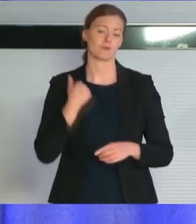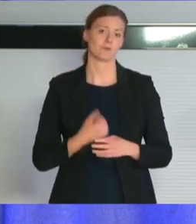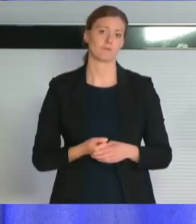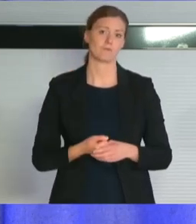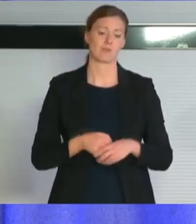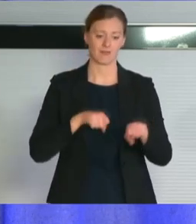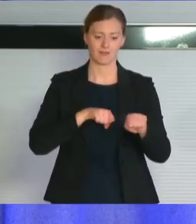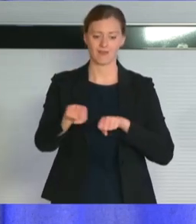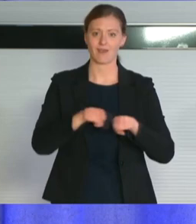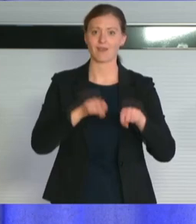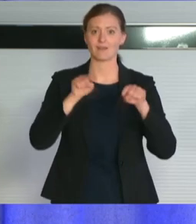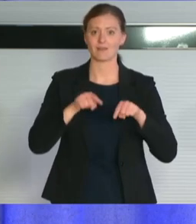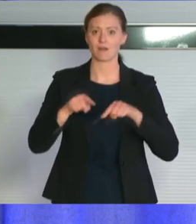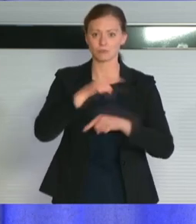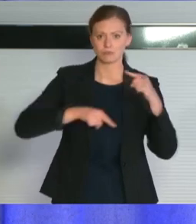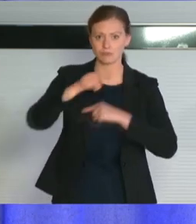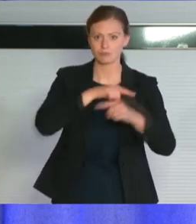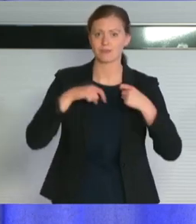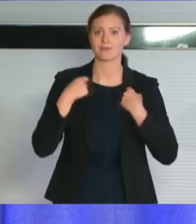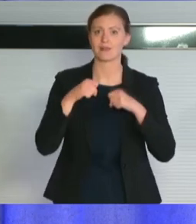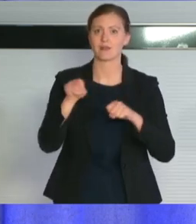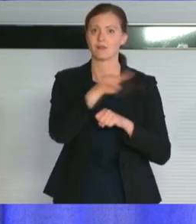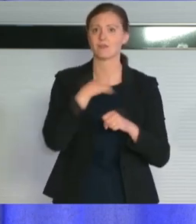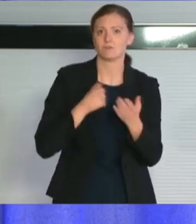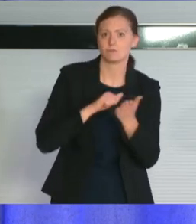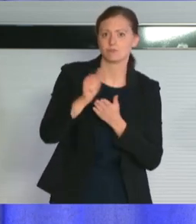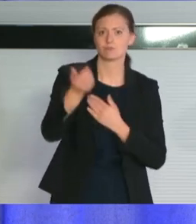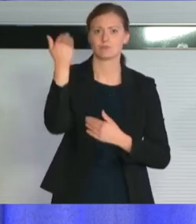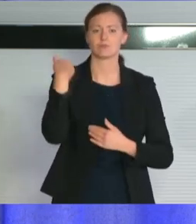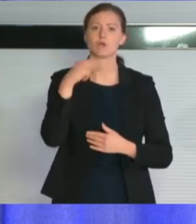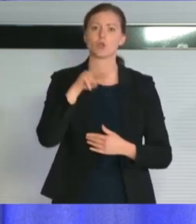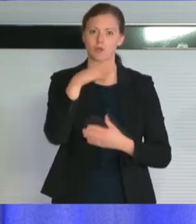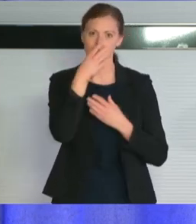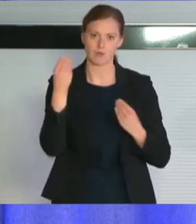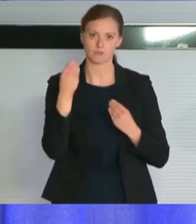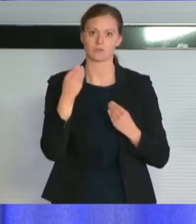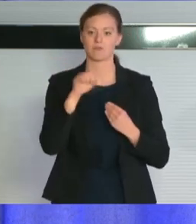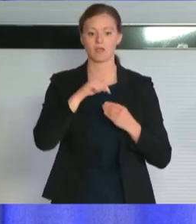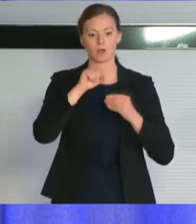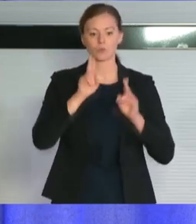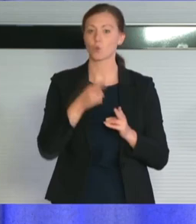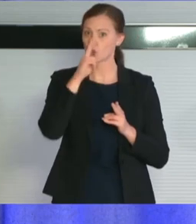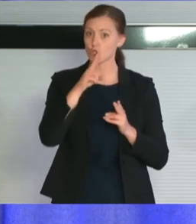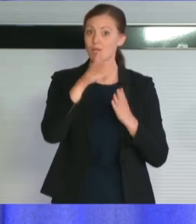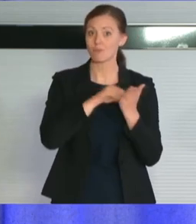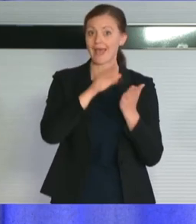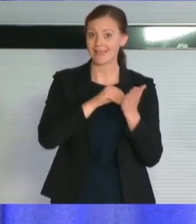Regjeringen har i dag drøftet de tiltakene vi iverksatte 12. mars. Det har vi gjort etter nye beregninger